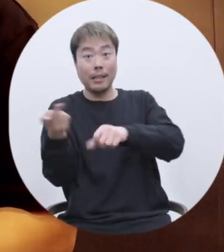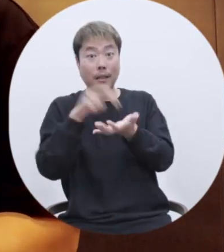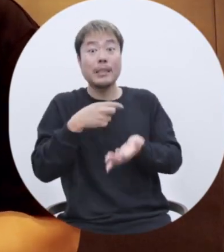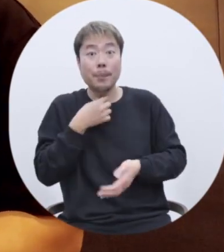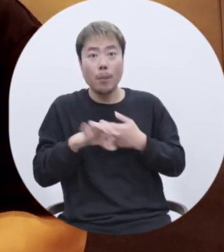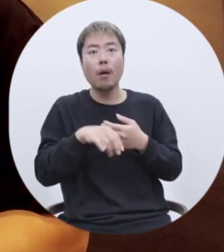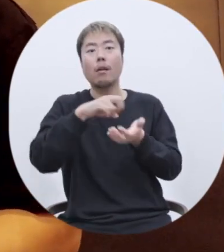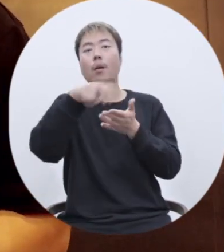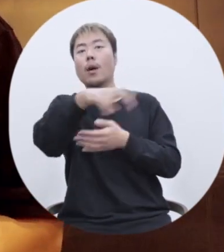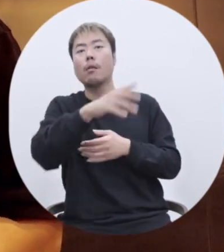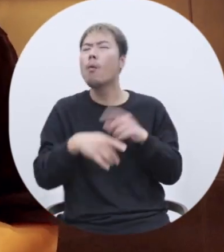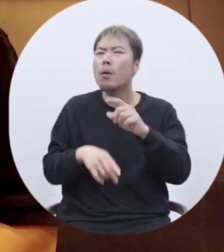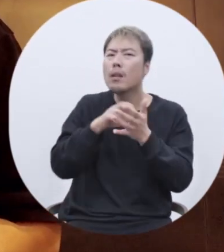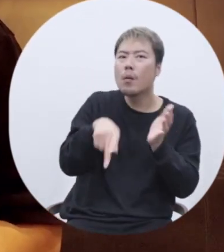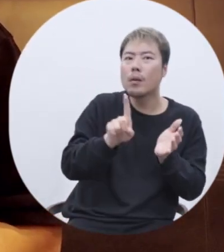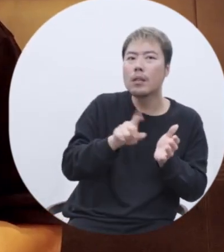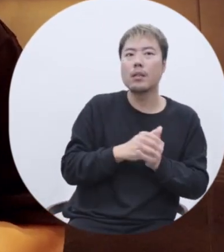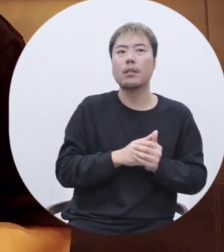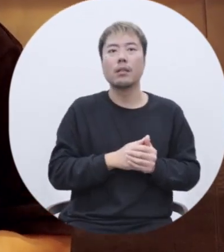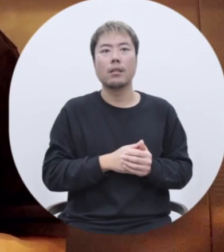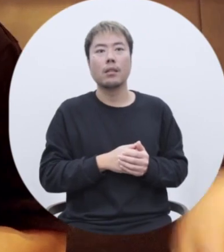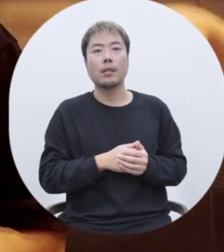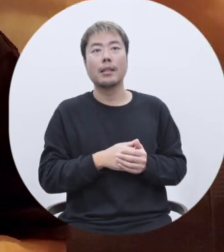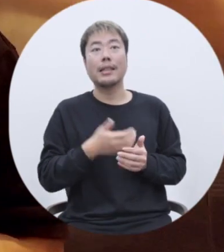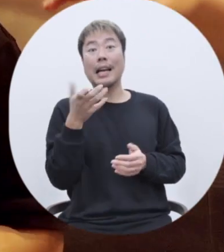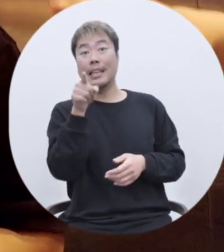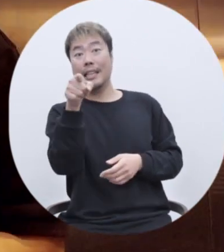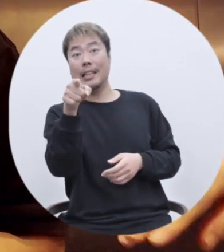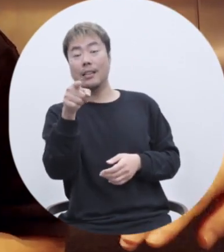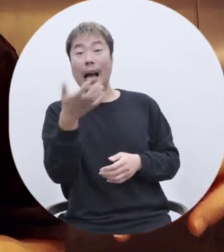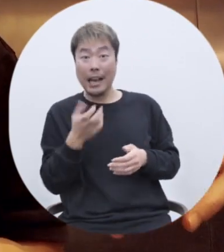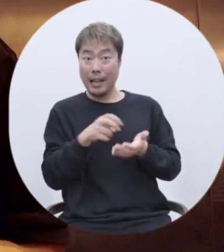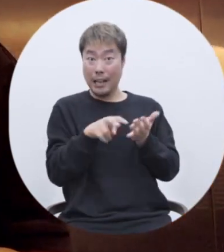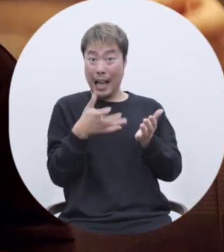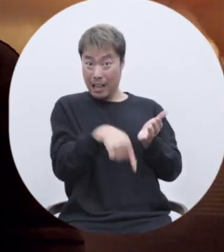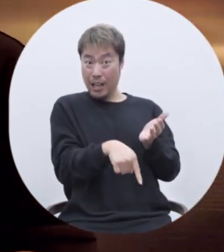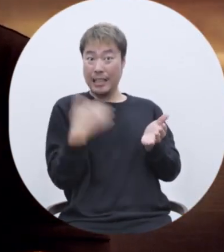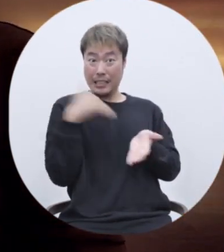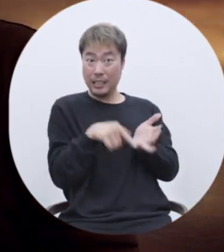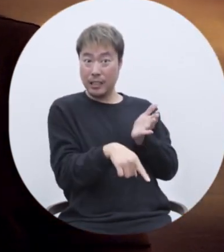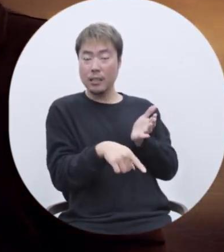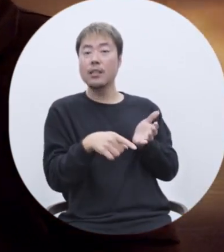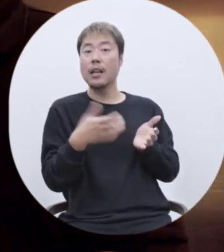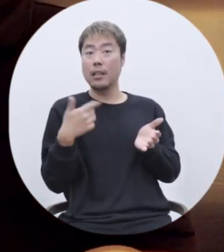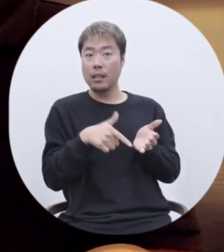KTX 타시려면. 어디로 내려요? 방금 전에 여기 이렇게 아까 내린 데서? 네, 내린 데서